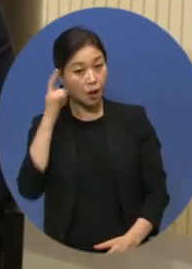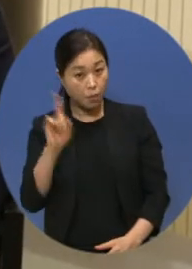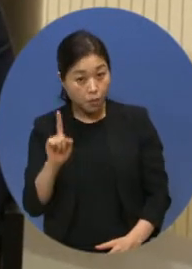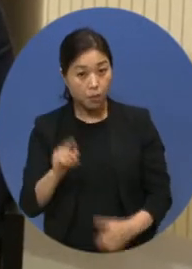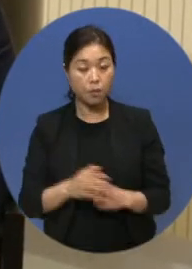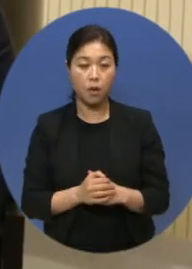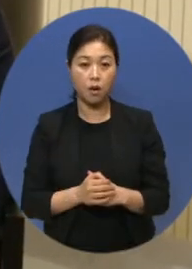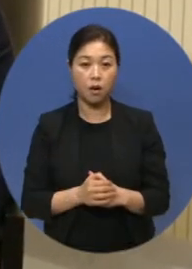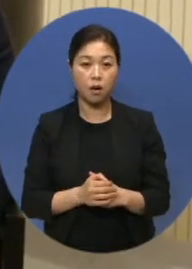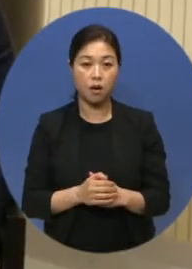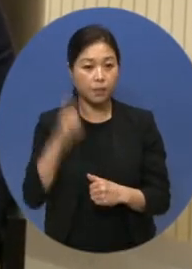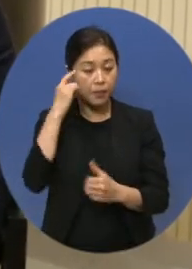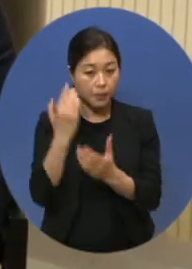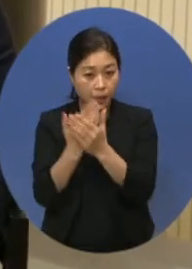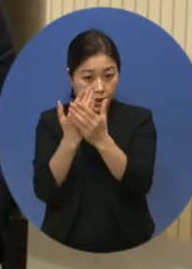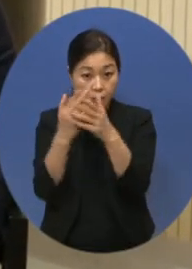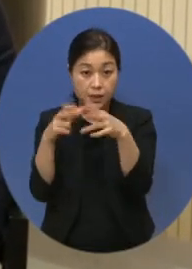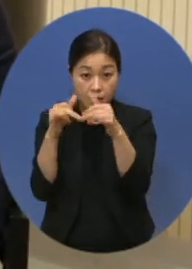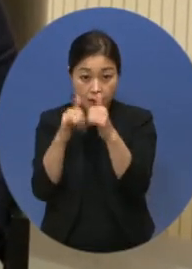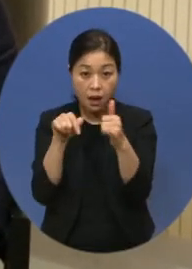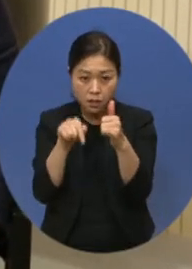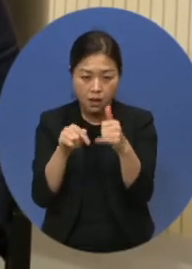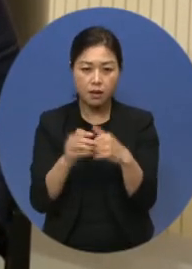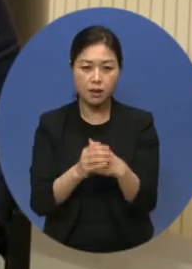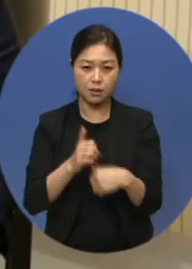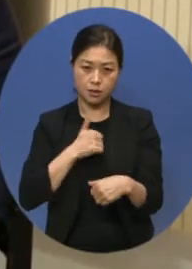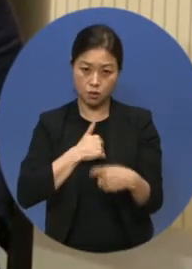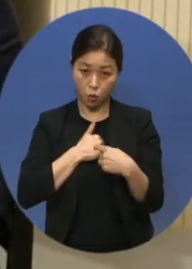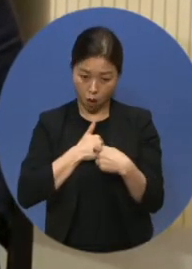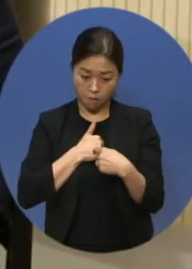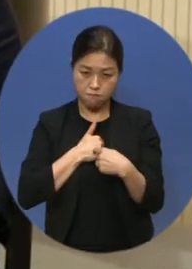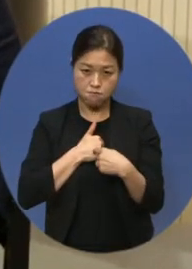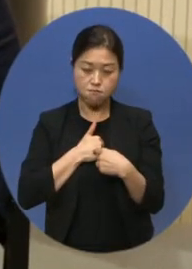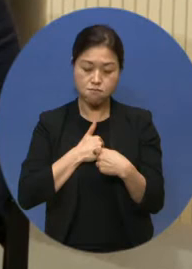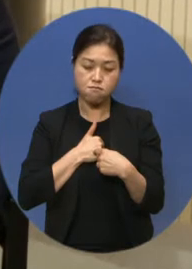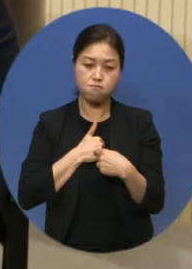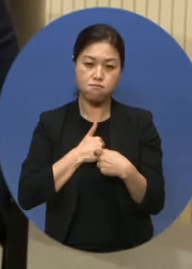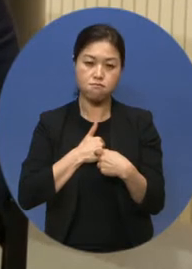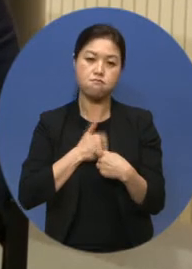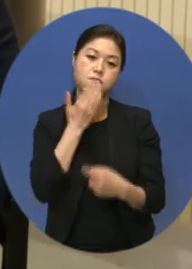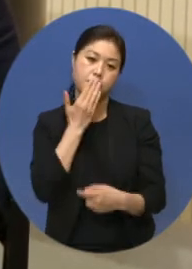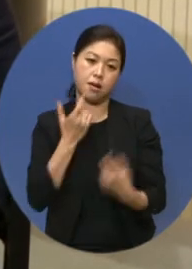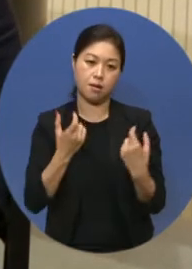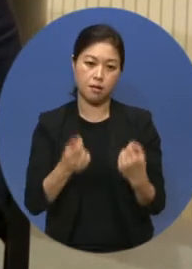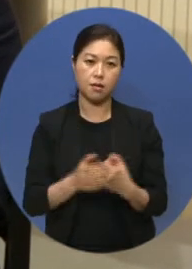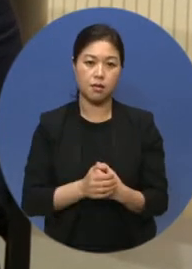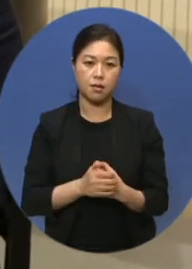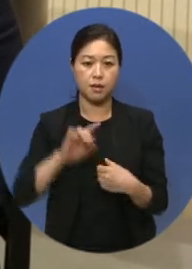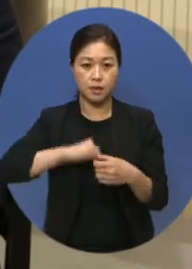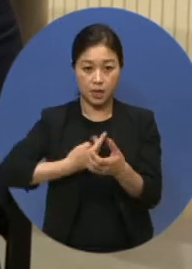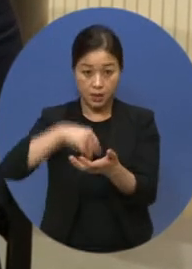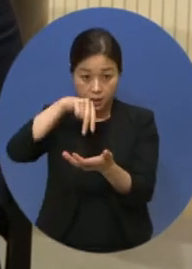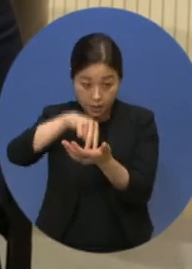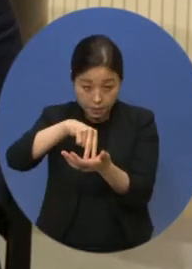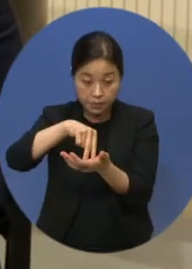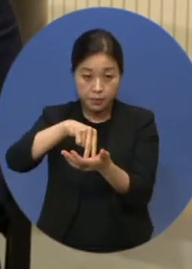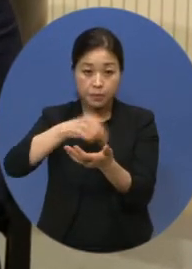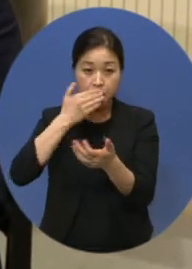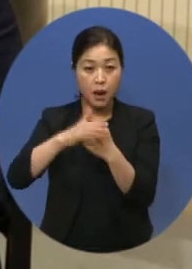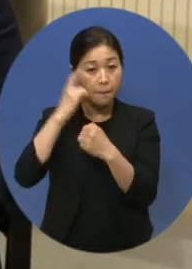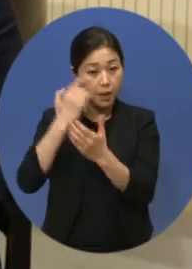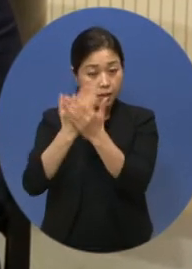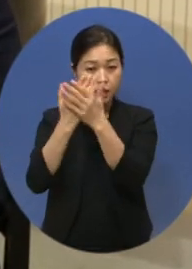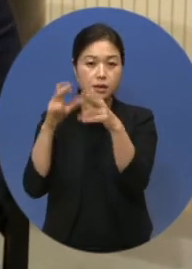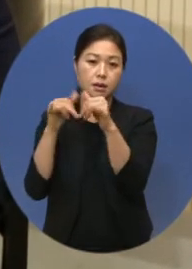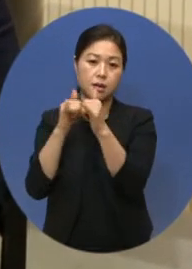굉장히 다시 회복되어져서 이제는 자립을 할 수 있는 물론 발달장애인들이 자립한다는